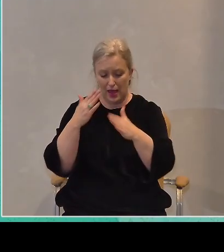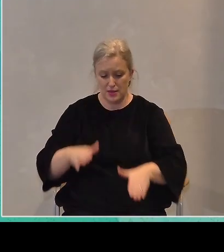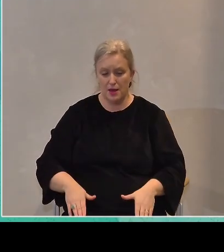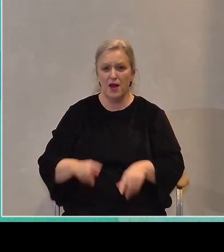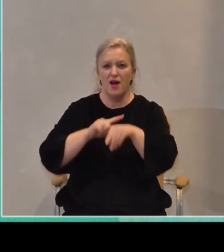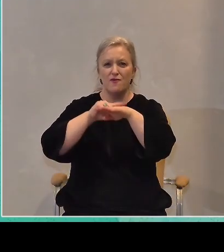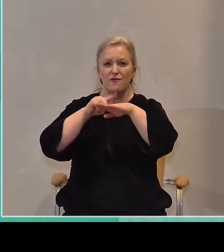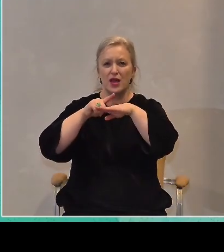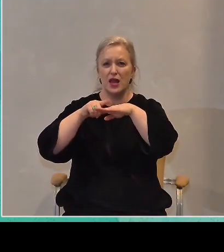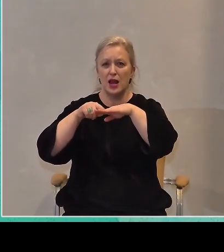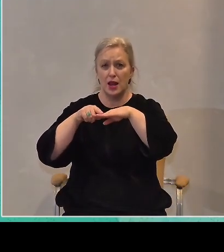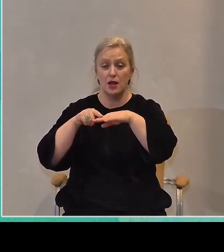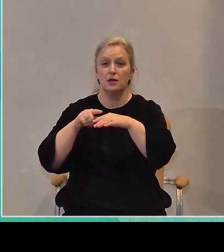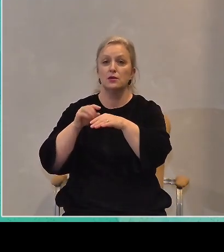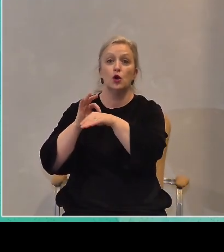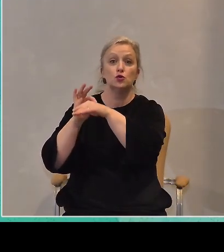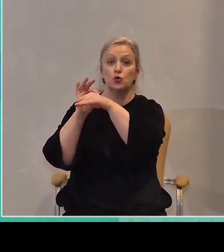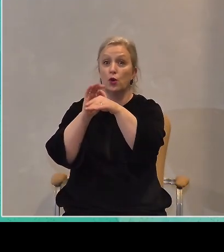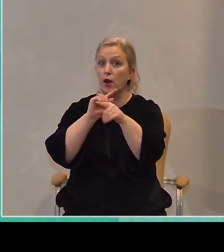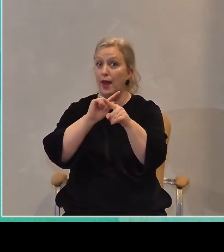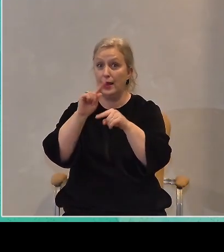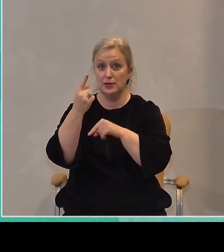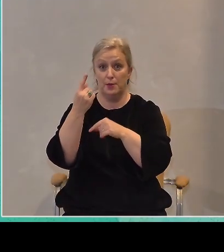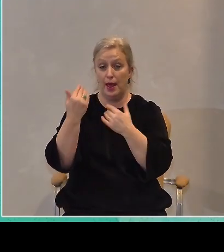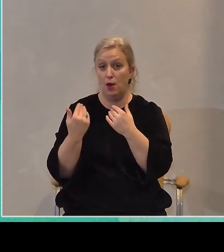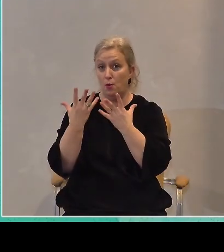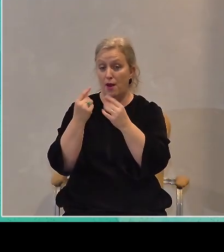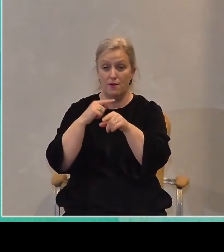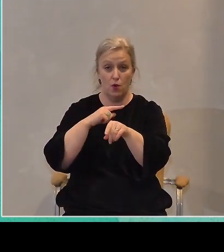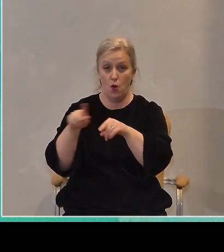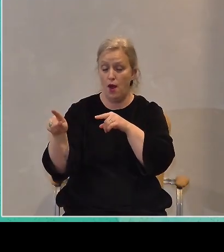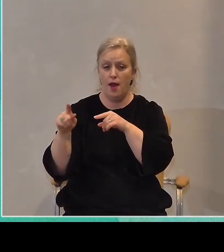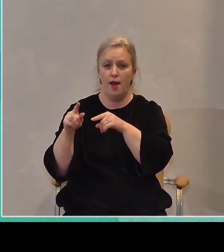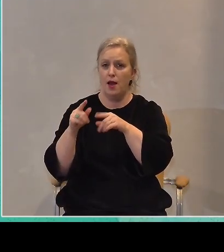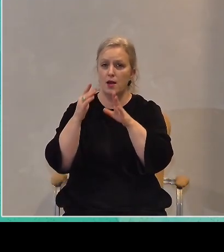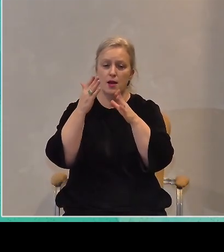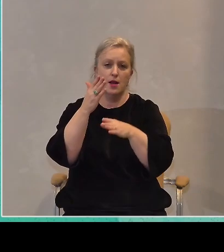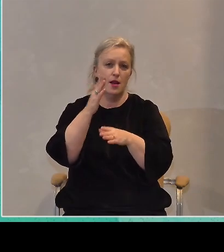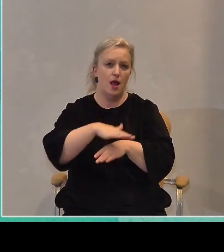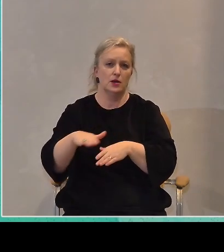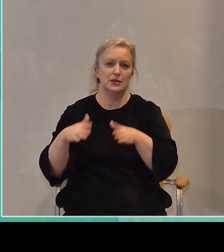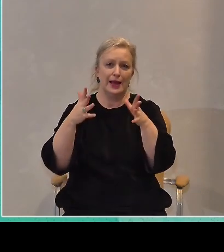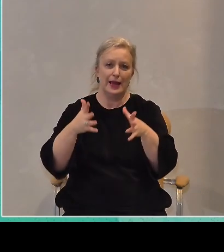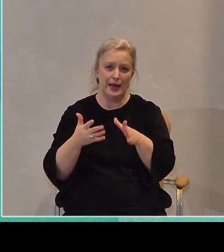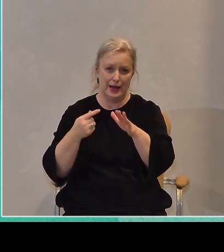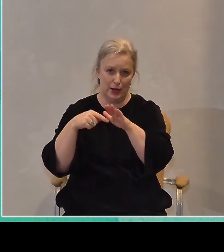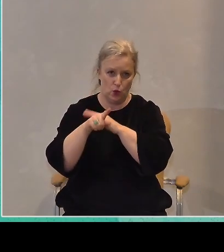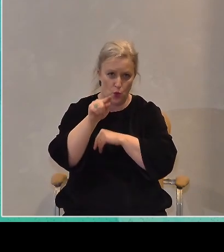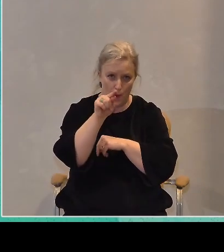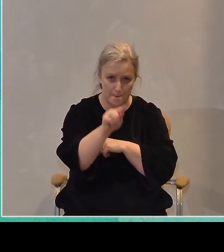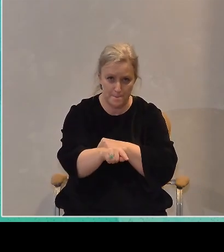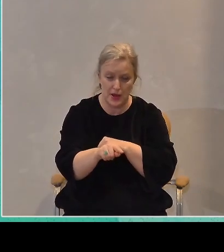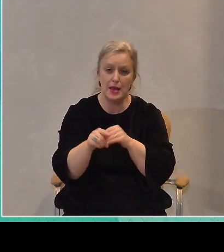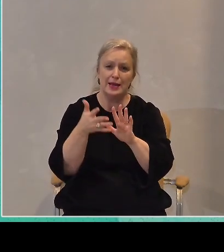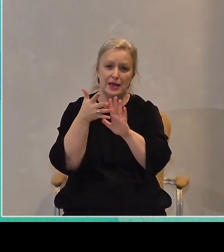lööve ja seetõttu suunati ta esimesel elupäeval kohe siis lastekliinikusse, laste intensiivravi osakonda, et teda